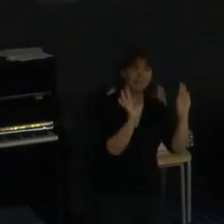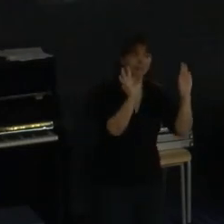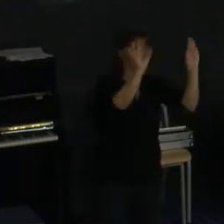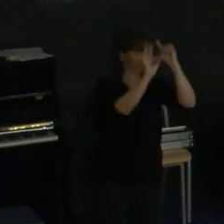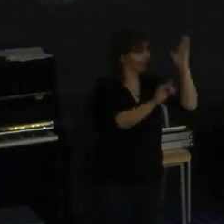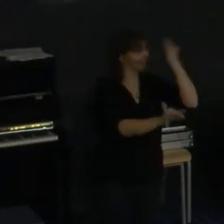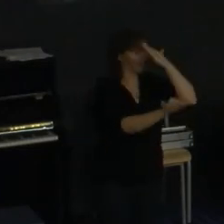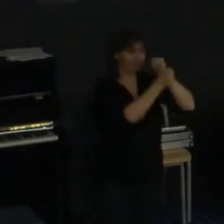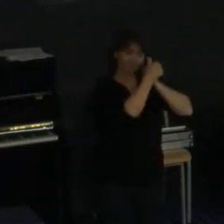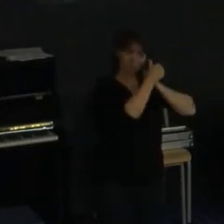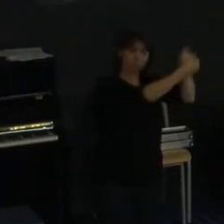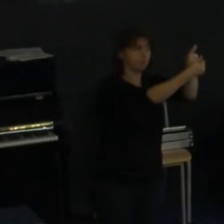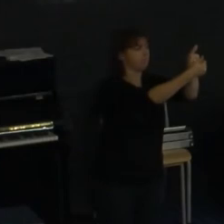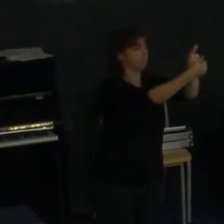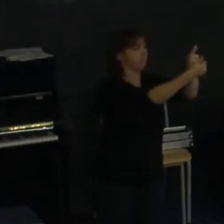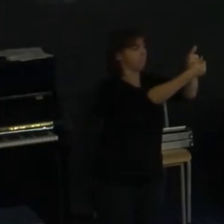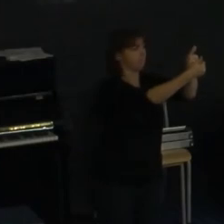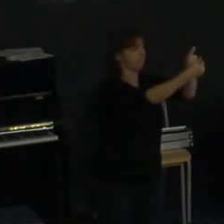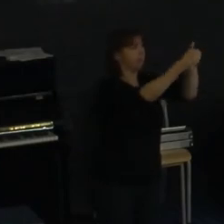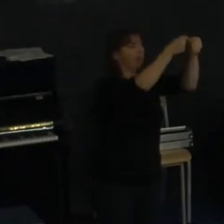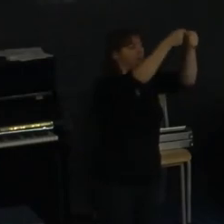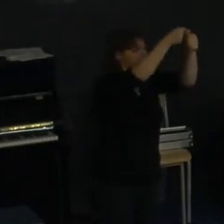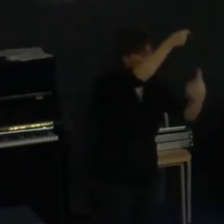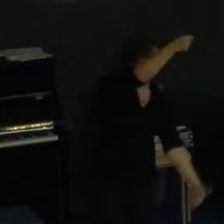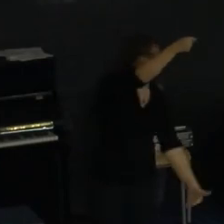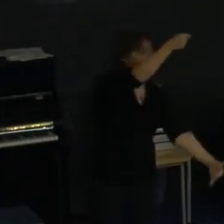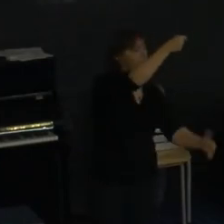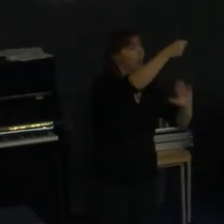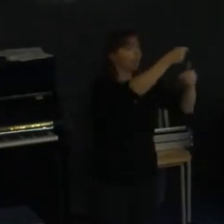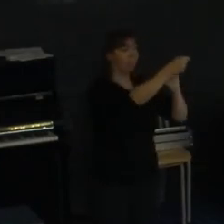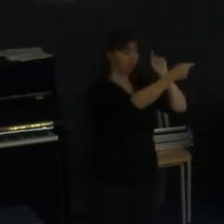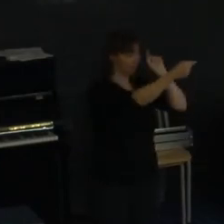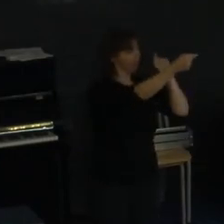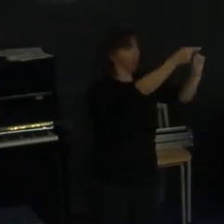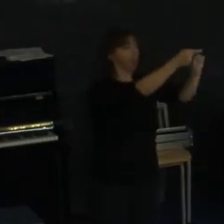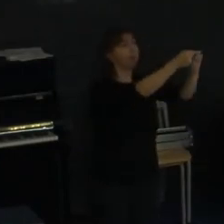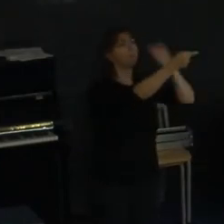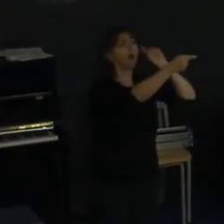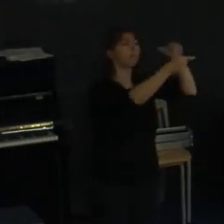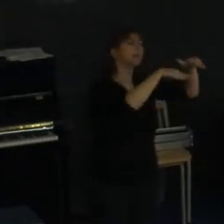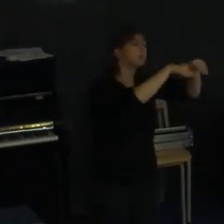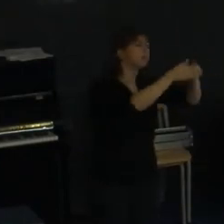première. Pourquoi ? Parce que c'est là que le script va être analysé, parsé par l'interpréteur et être utilisé.